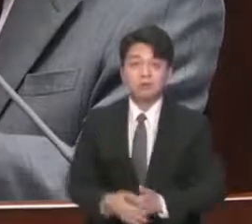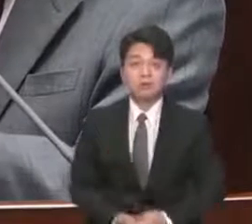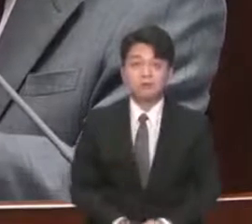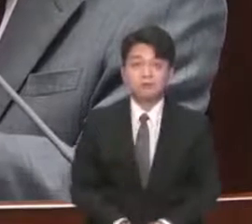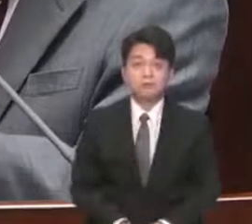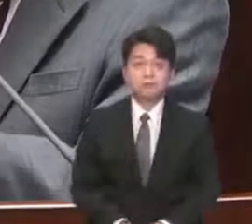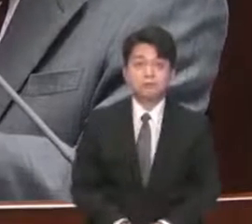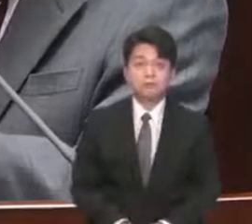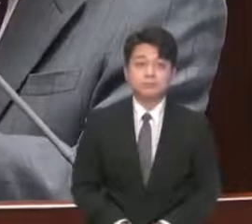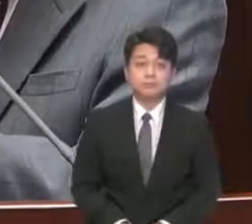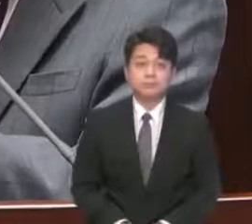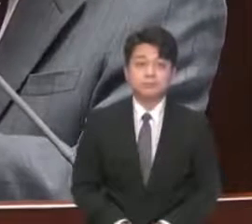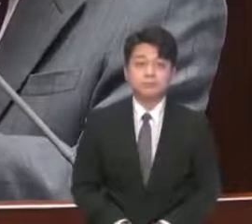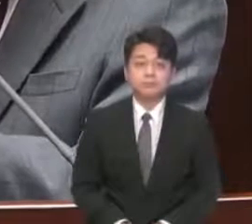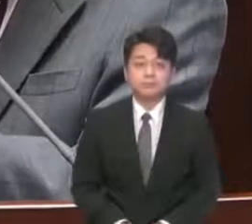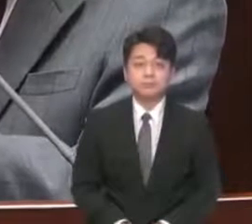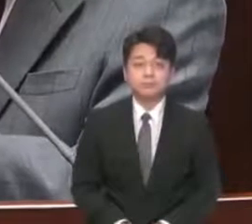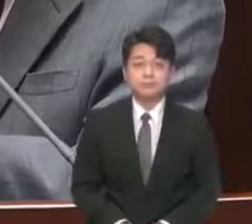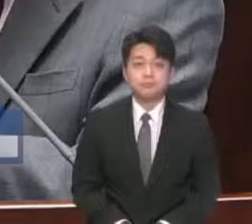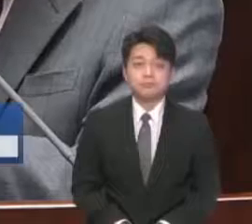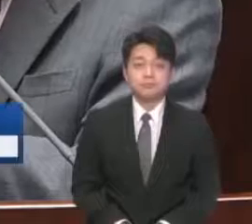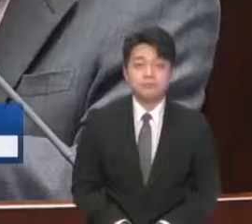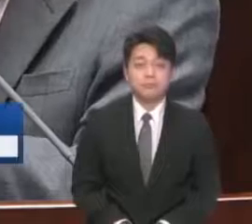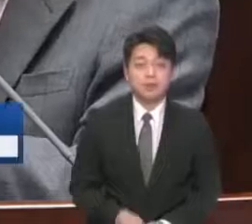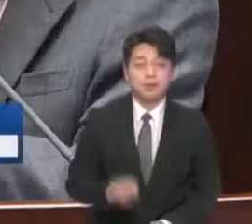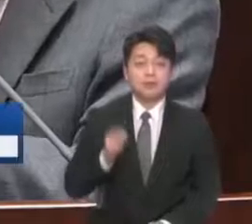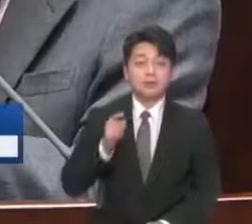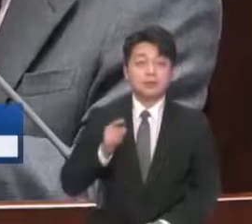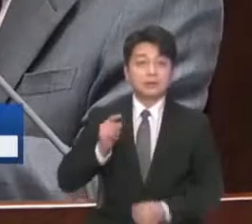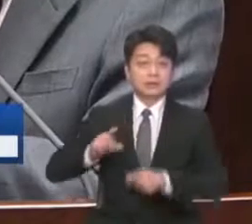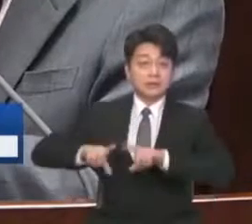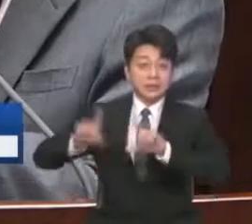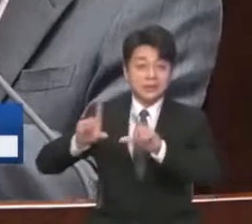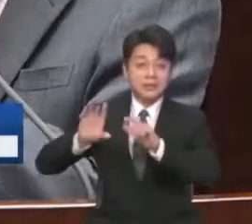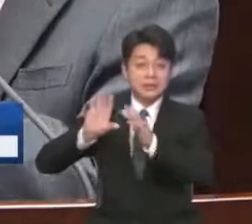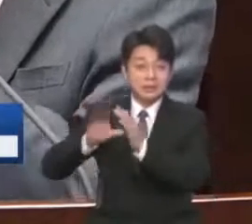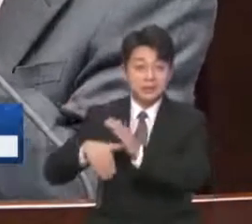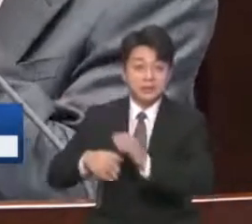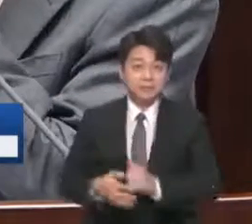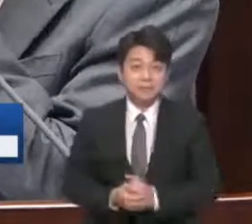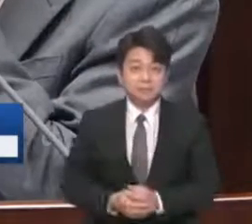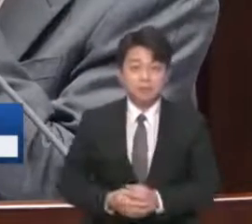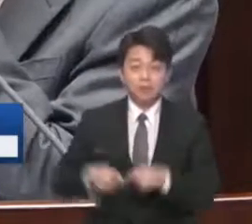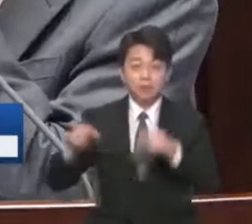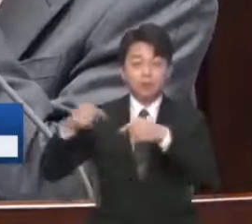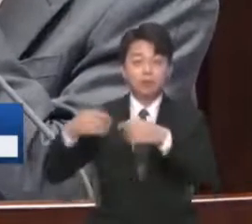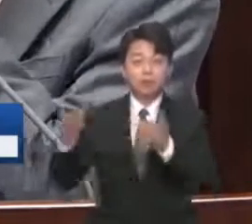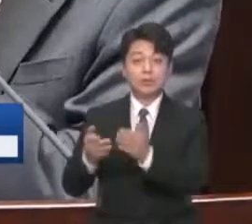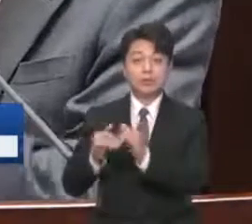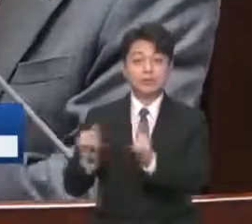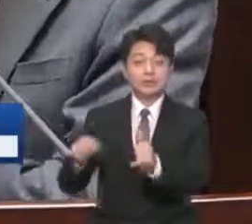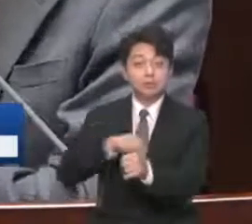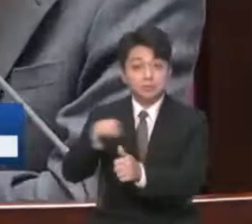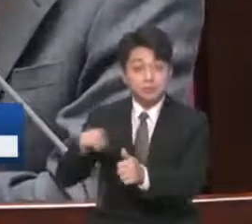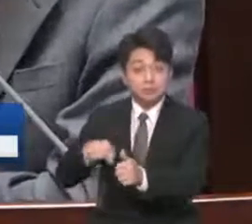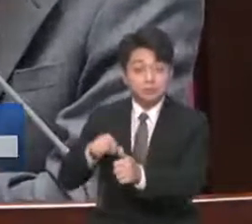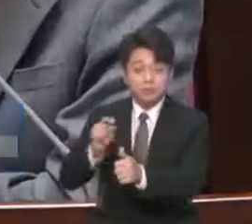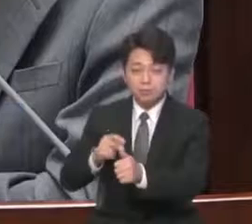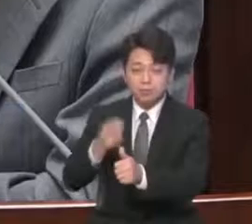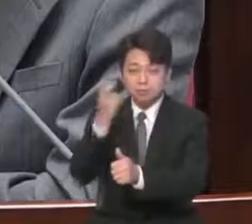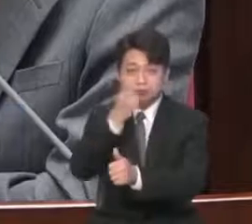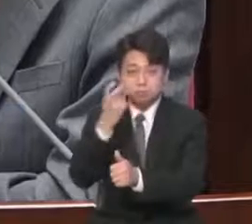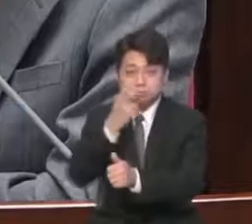우리 그 당시에 국회 연락관 또 당시 본부 직원 또 공관 직원들한테 사실